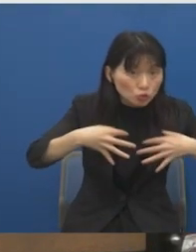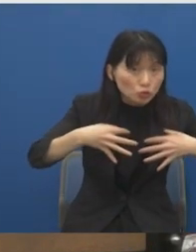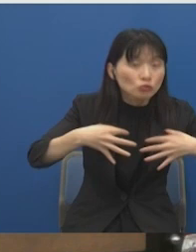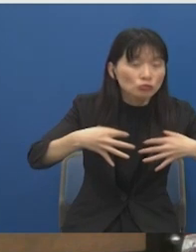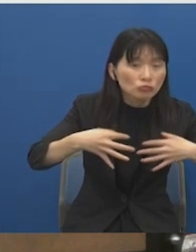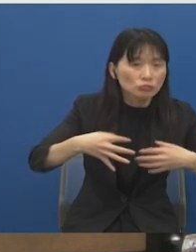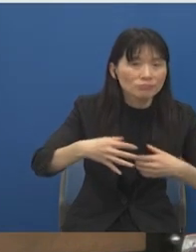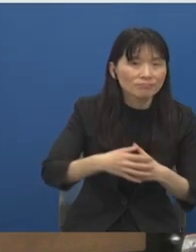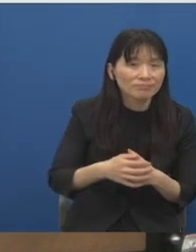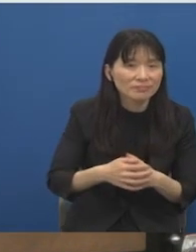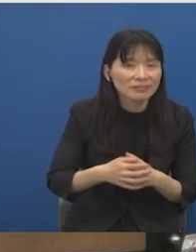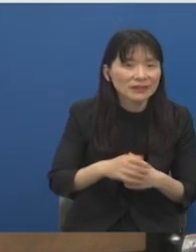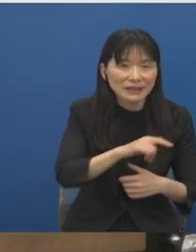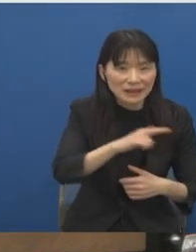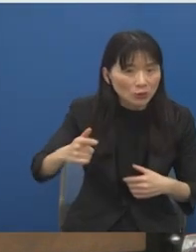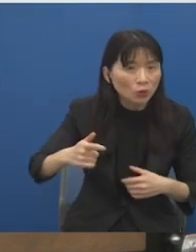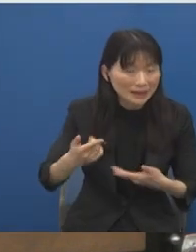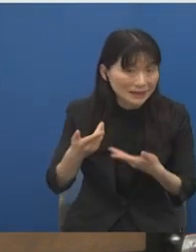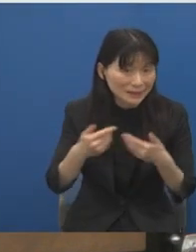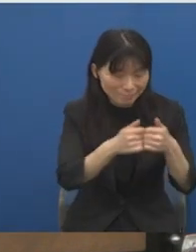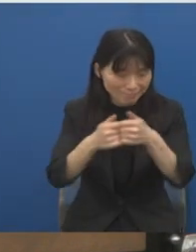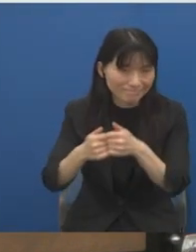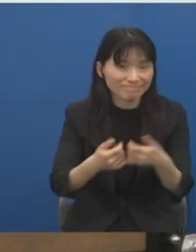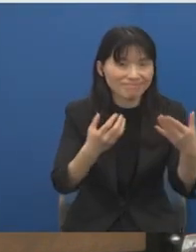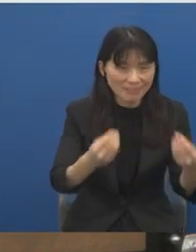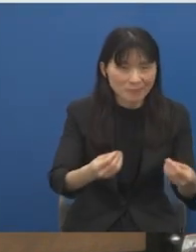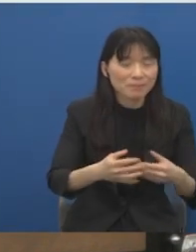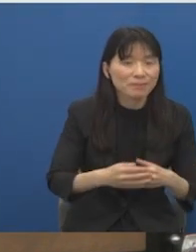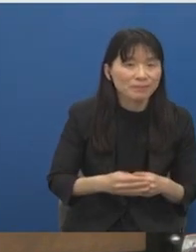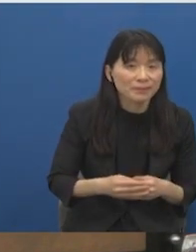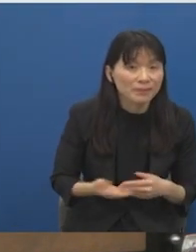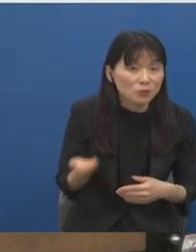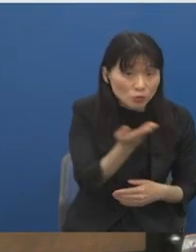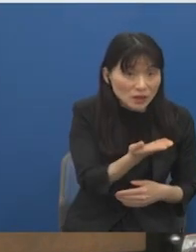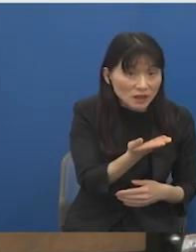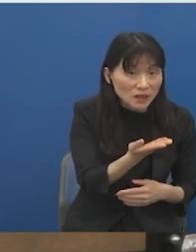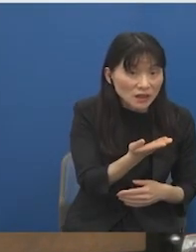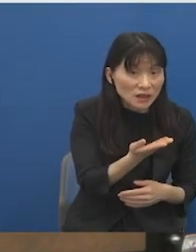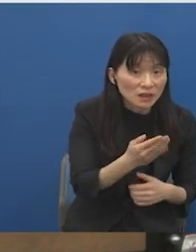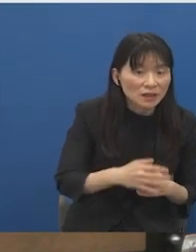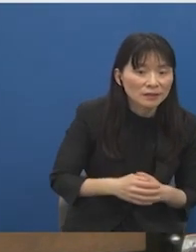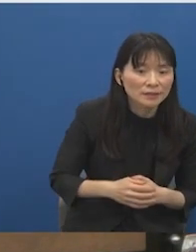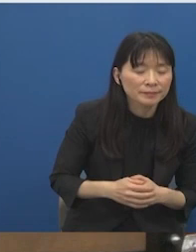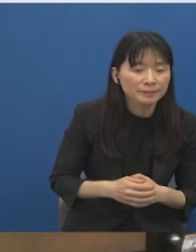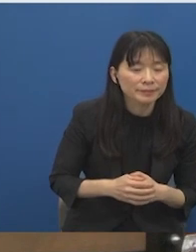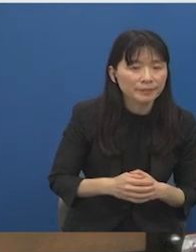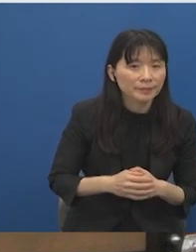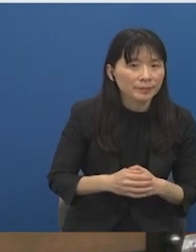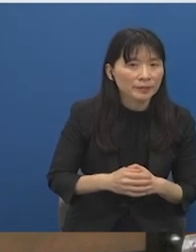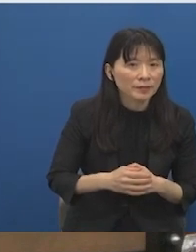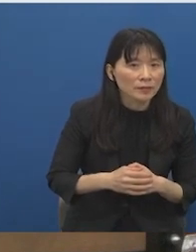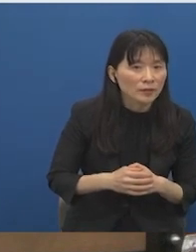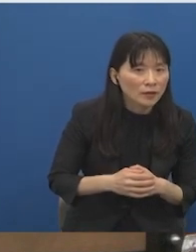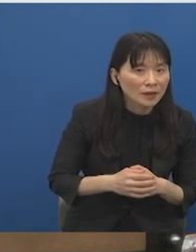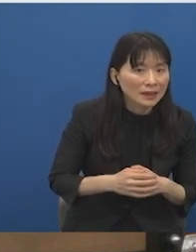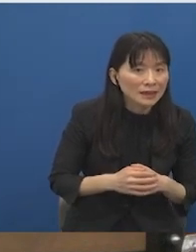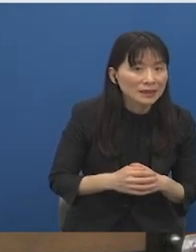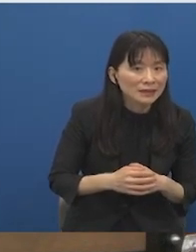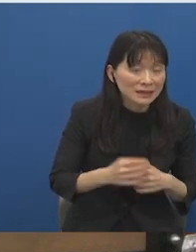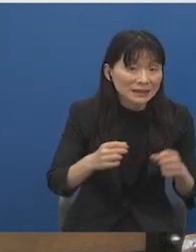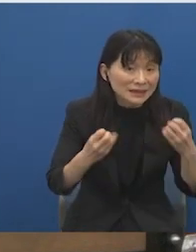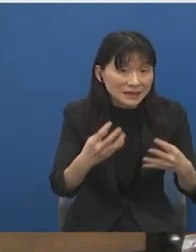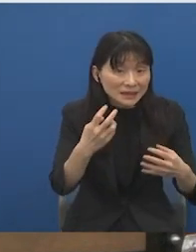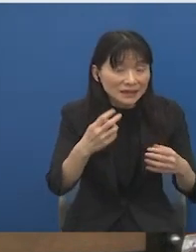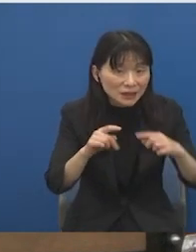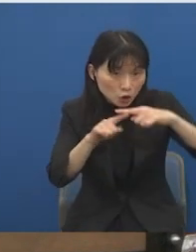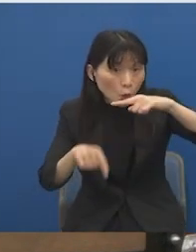取り組みなどについて質疑やご意見がありました。次に繰越免許費補正については、新調査整備